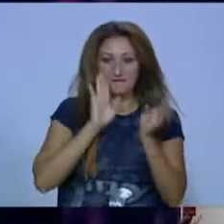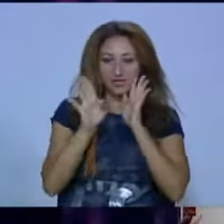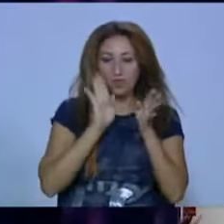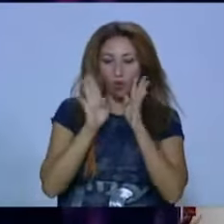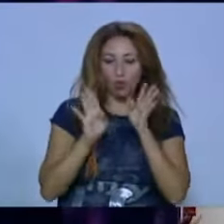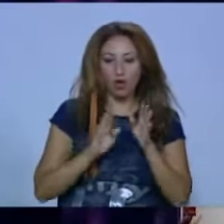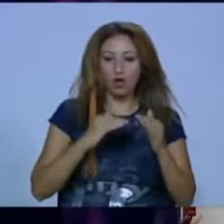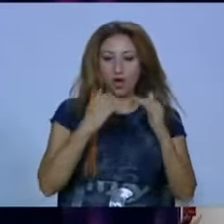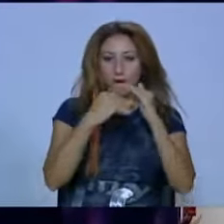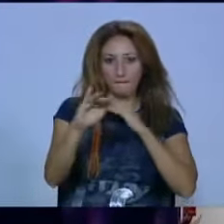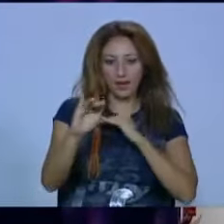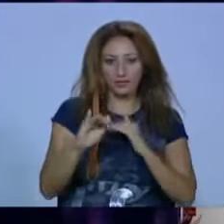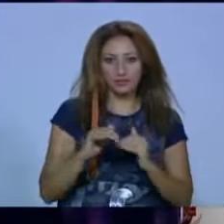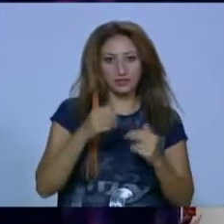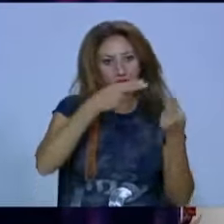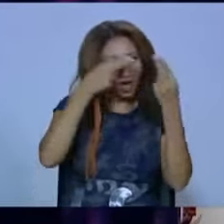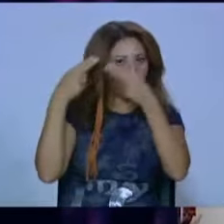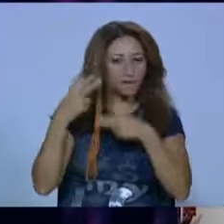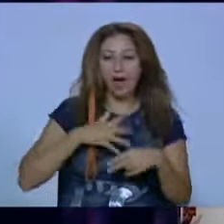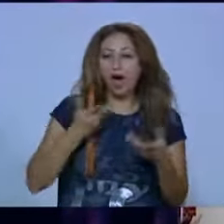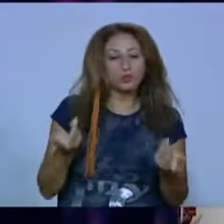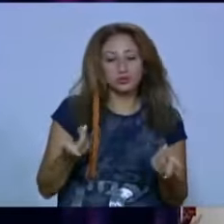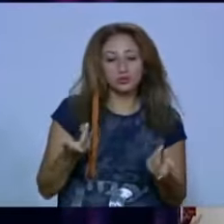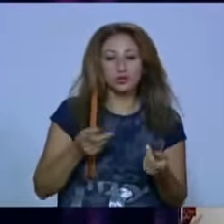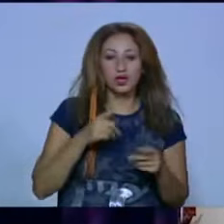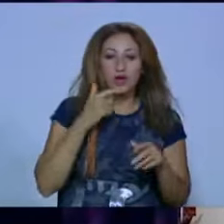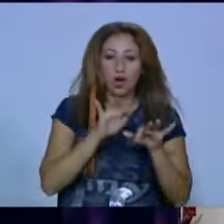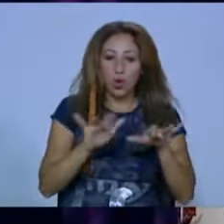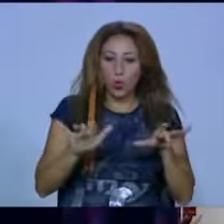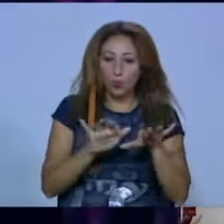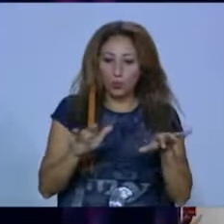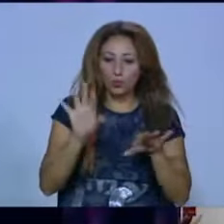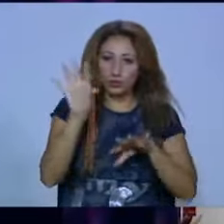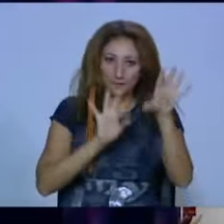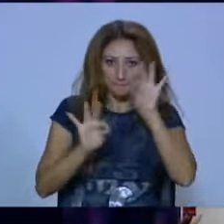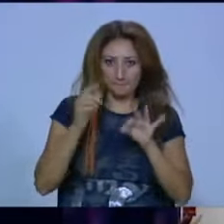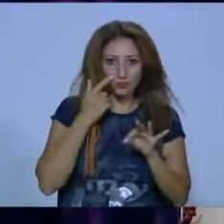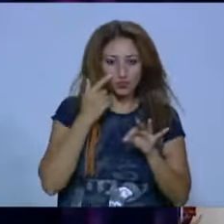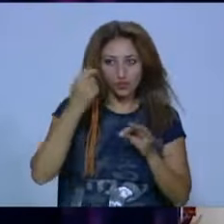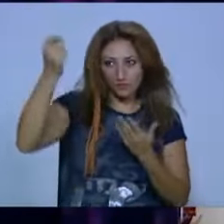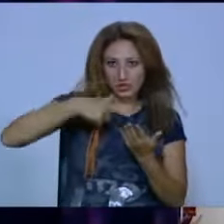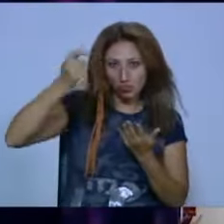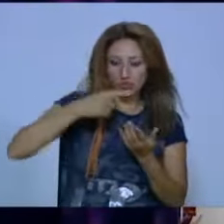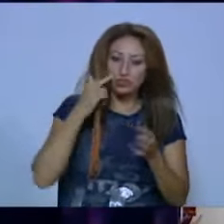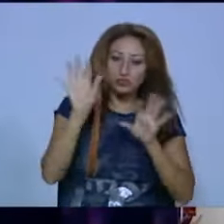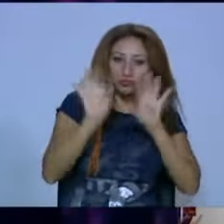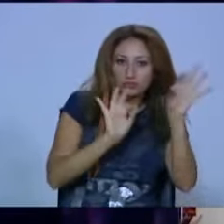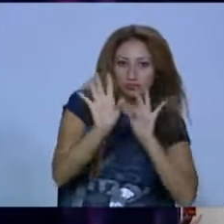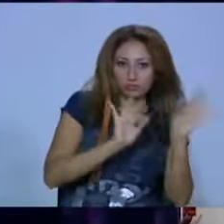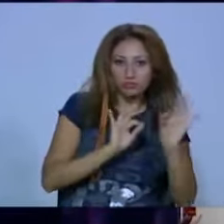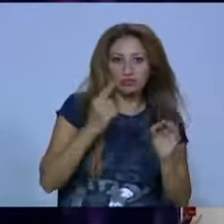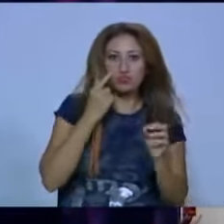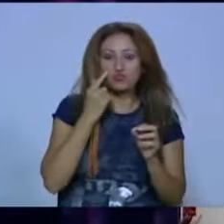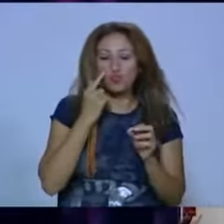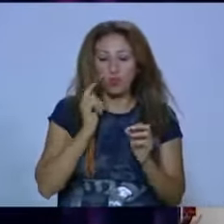النهار وسجلوا أحلامكم، وبالكمبيوتر بنختار رسالة من الرسائل وإن شاء الله بنتصل بيها بشكل